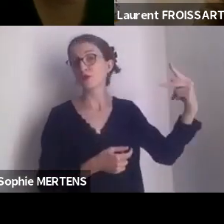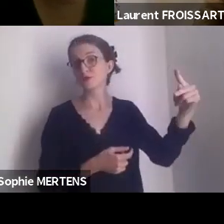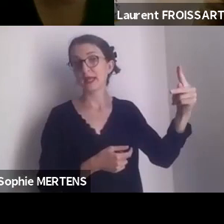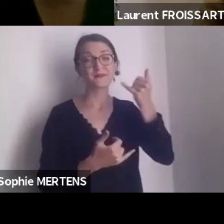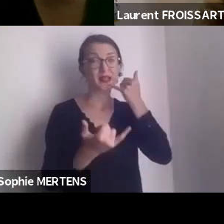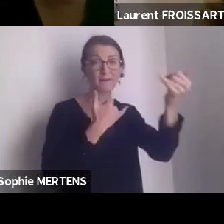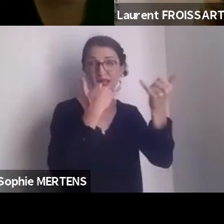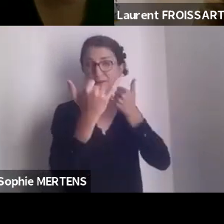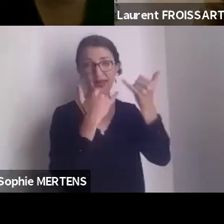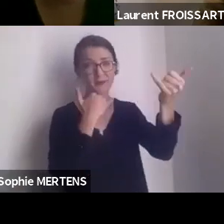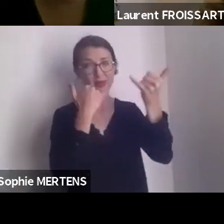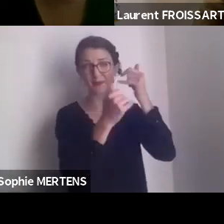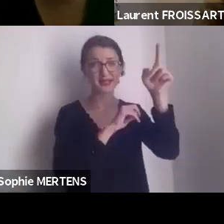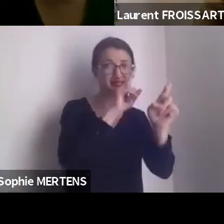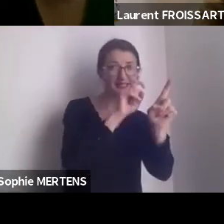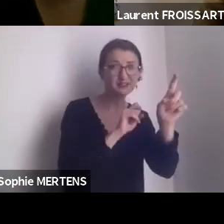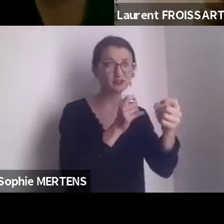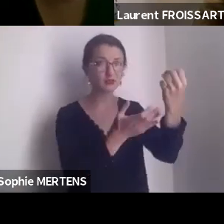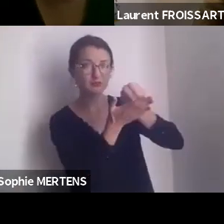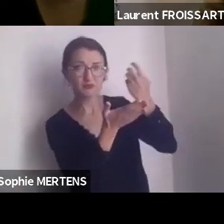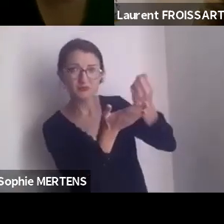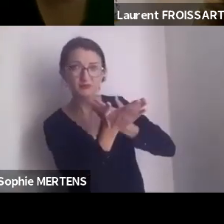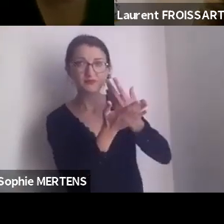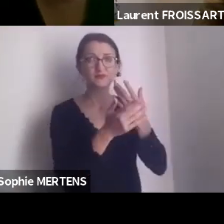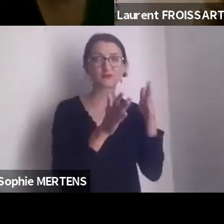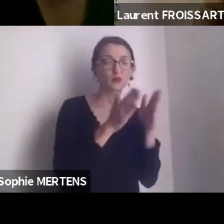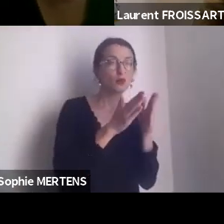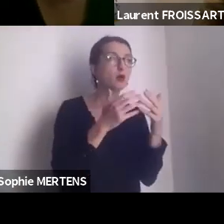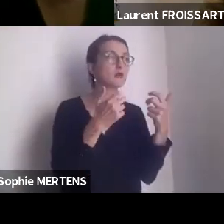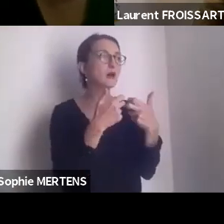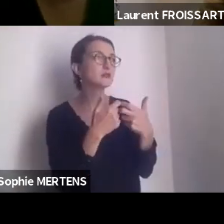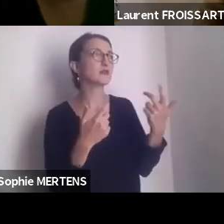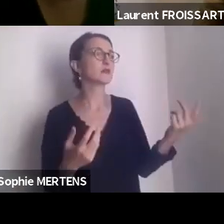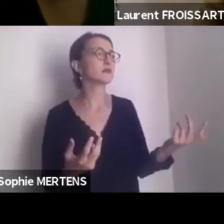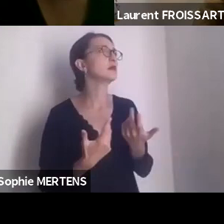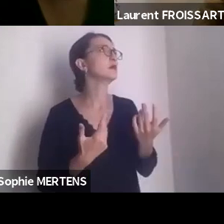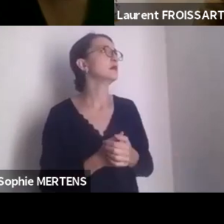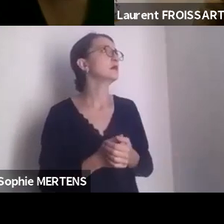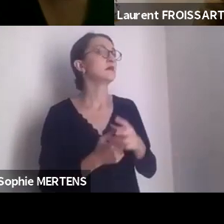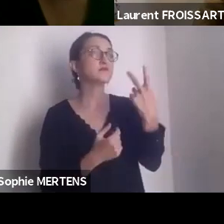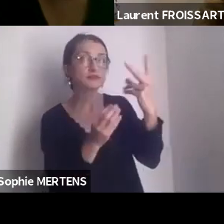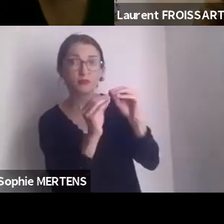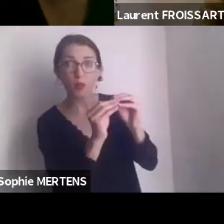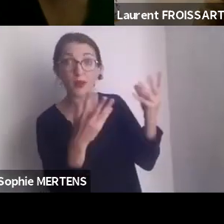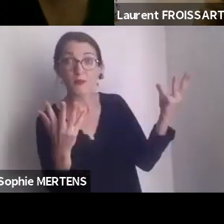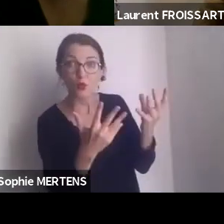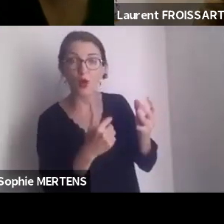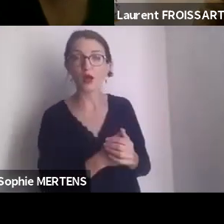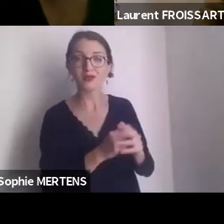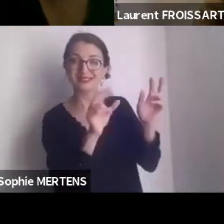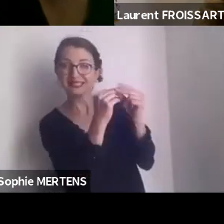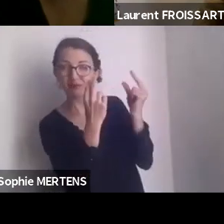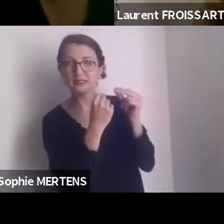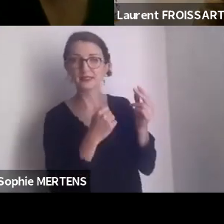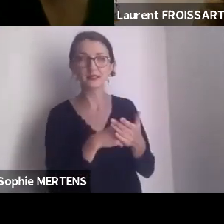de passer du temps avec eux, de leur demander quel est ce problème, par quoi il se